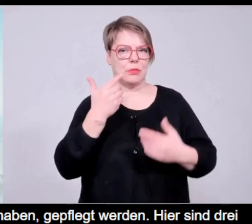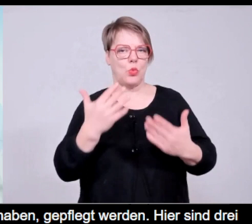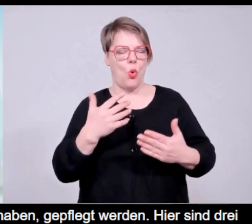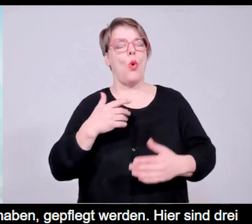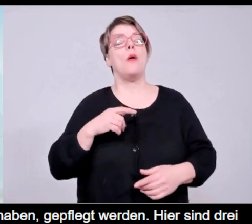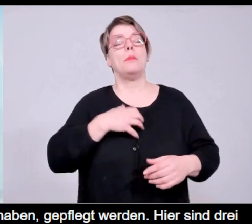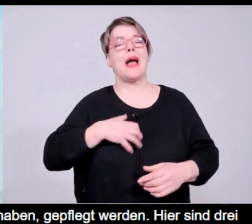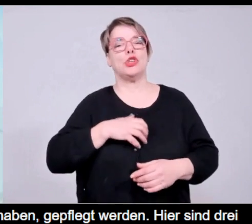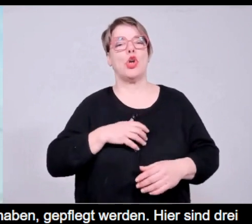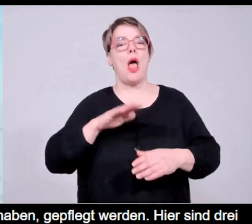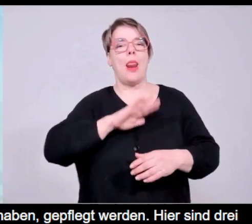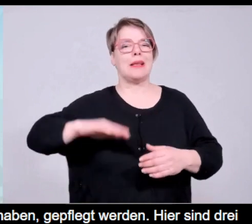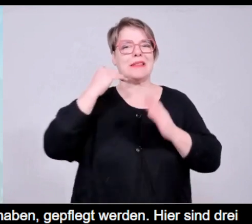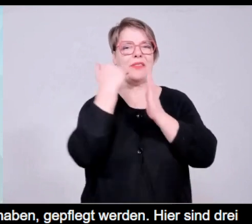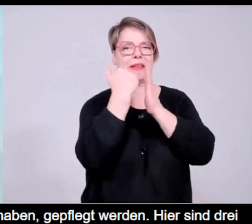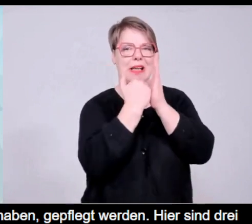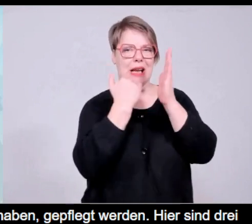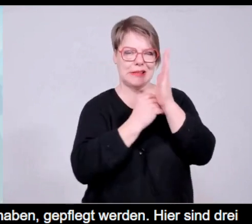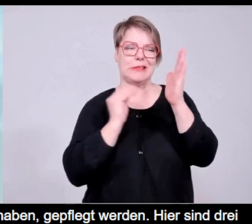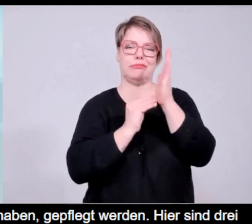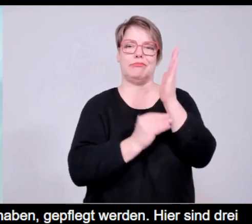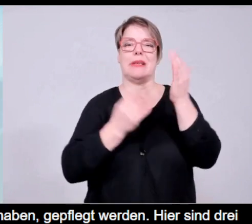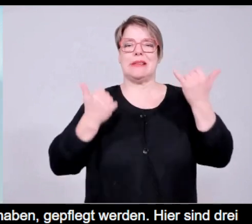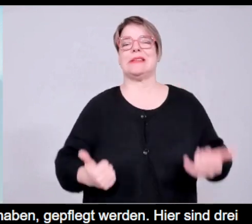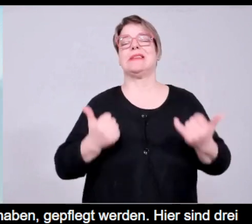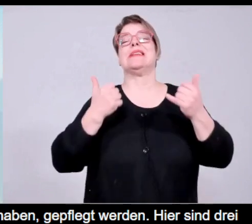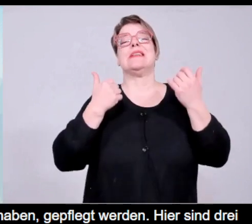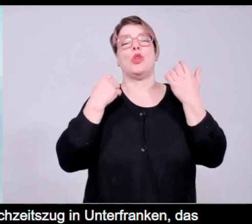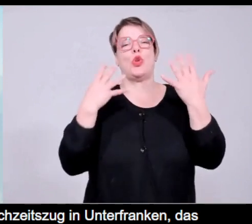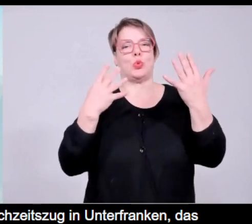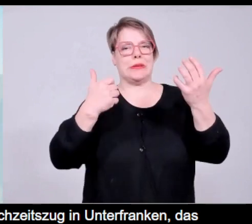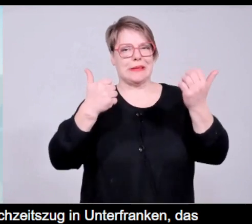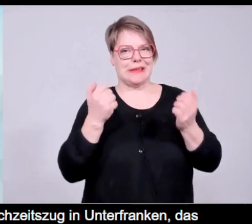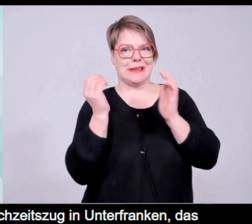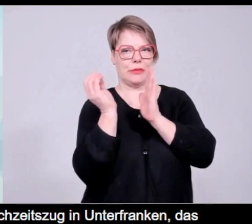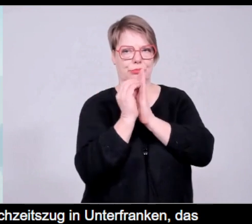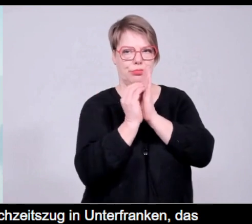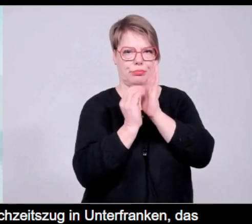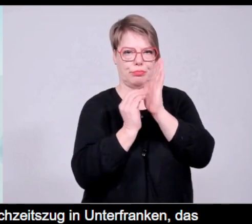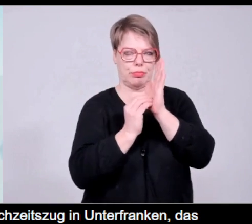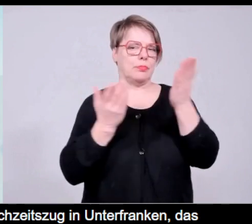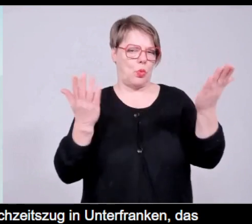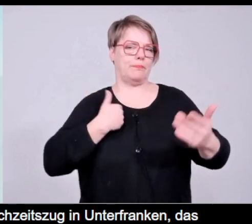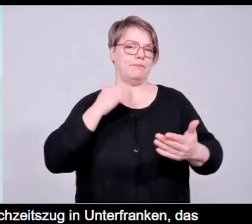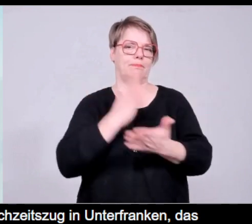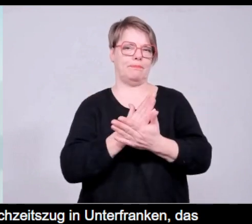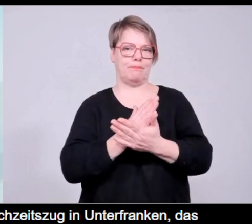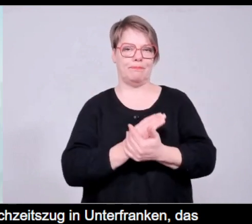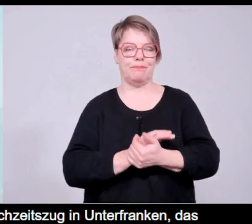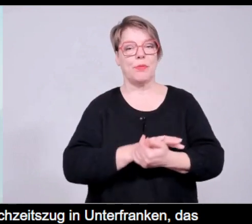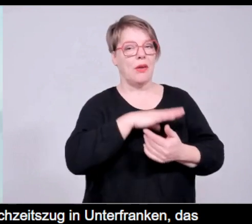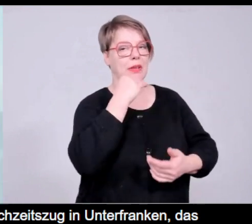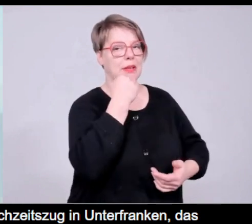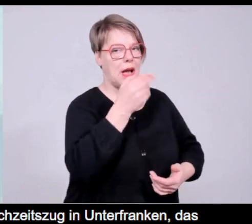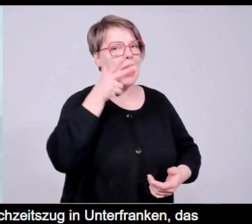Ich glaube, dass die Pflege zur Schicksalsfrage der Generationen werden kann, wenn wir nicht in diesem Jahr in vielen Bereichen Weichen stellen. Und